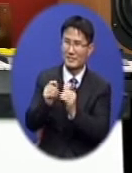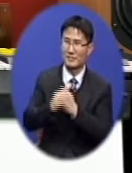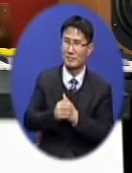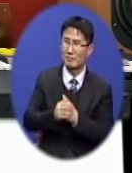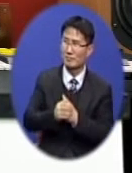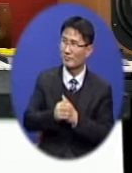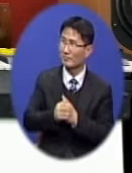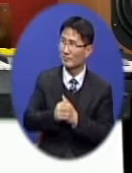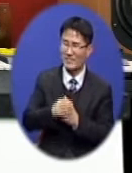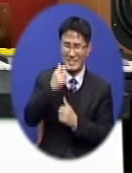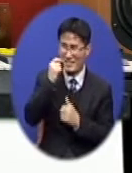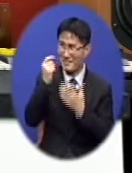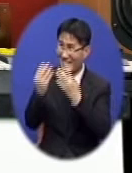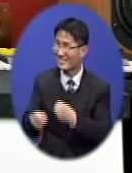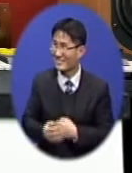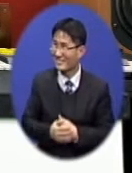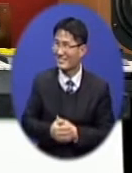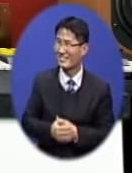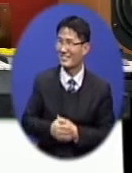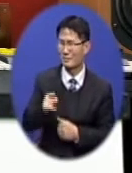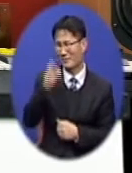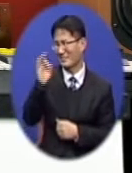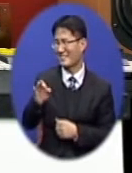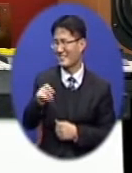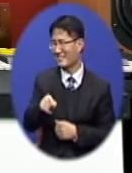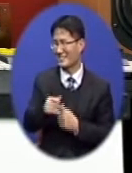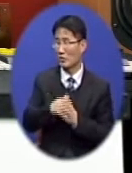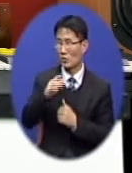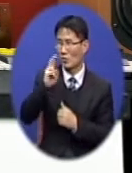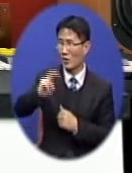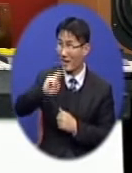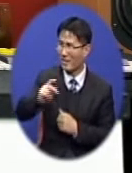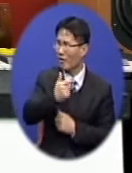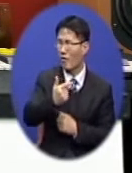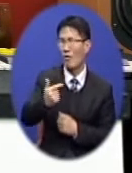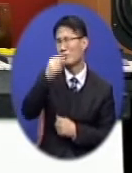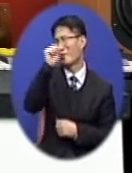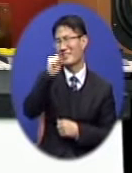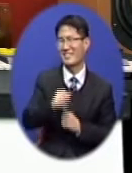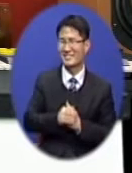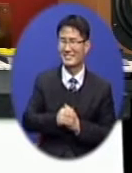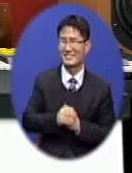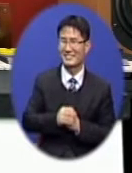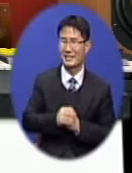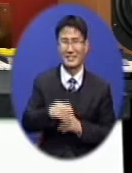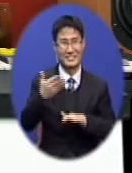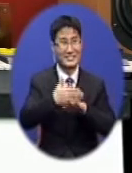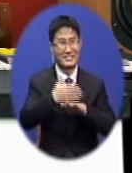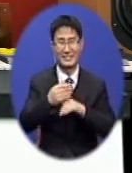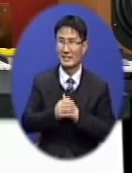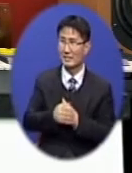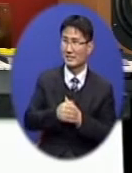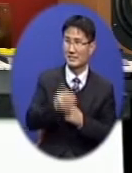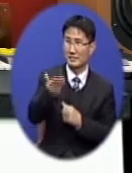네. 대박 났단 말이요. 아유 고맙습니다. 예. 노래가 네. 너무 좋더라고요. 감사합니다. 우리